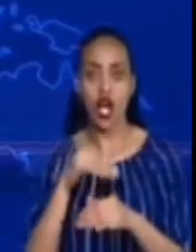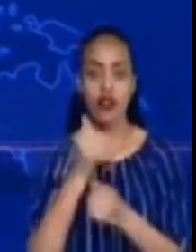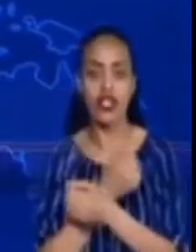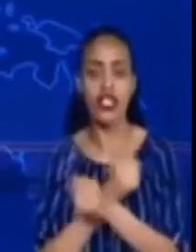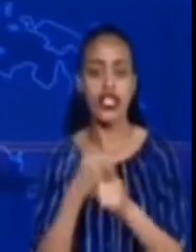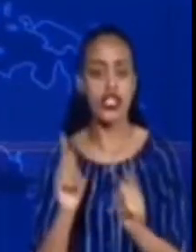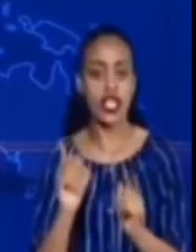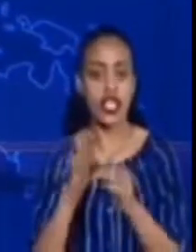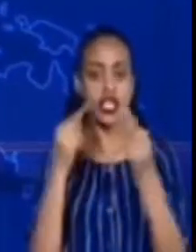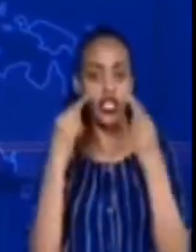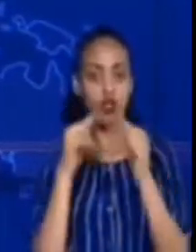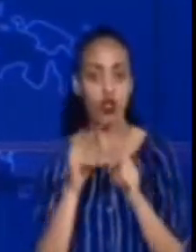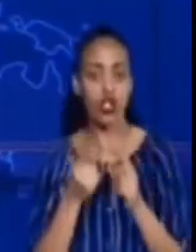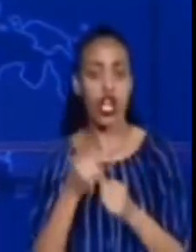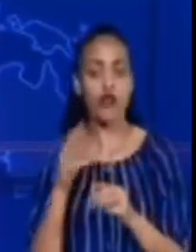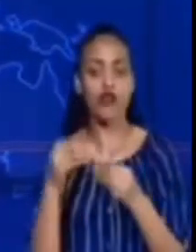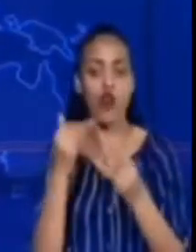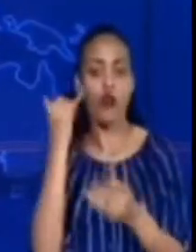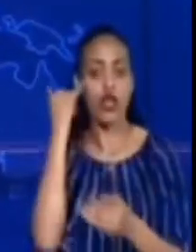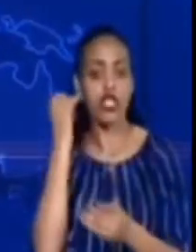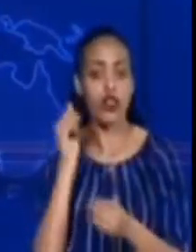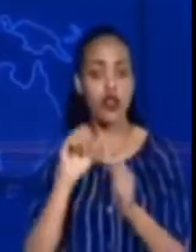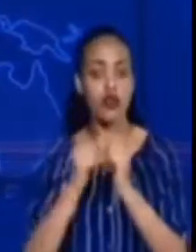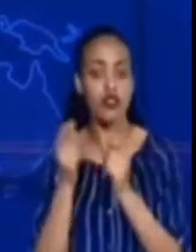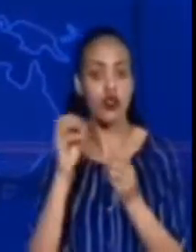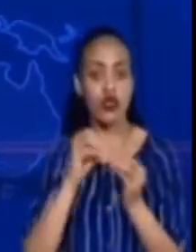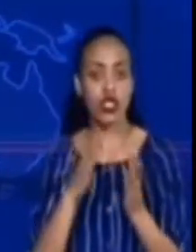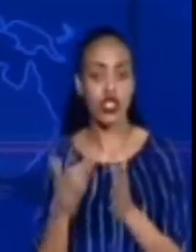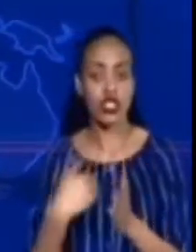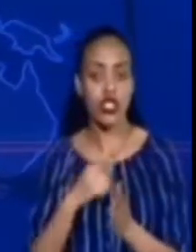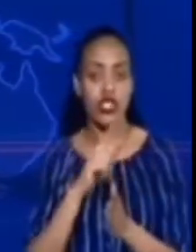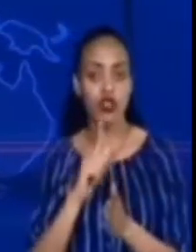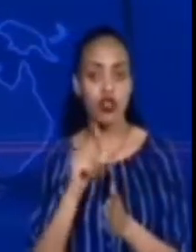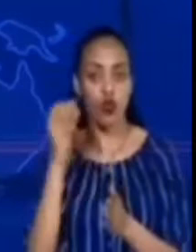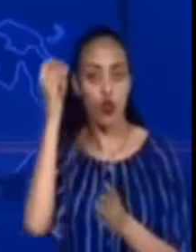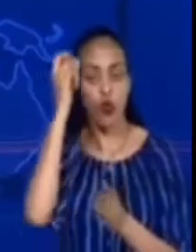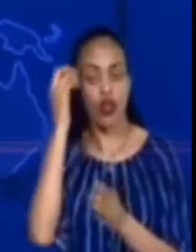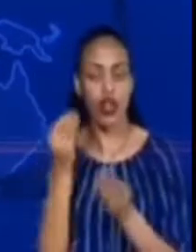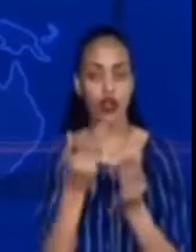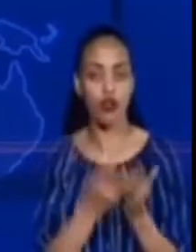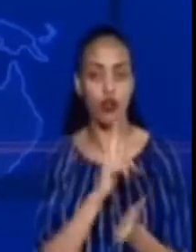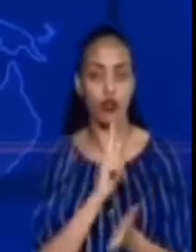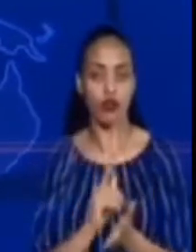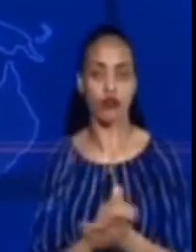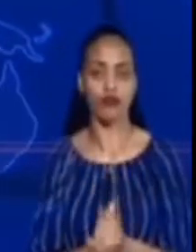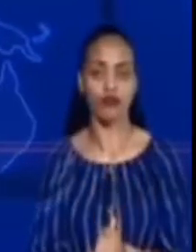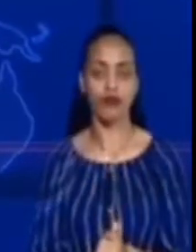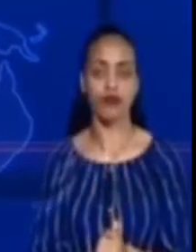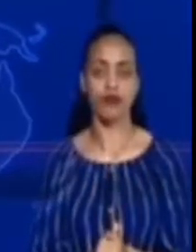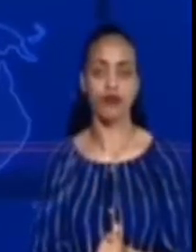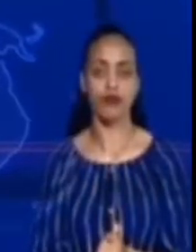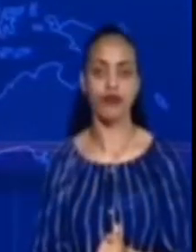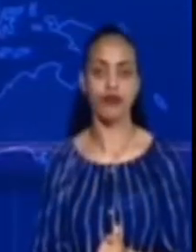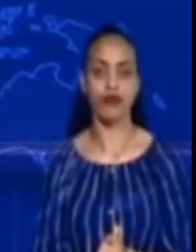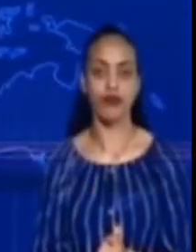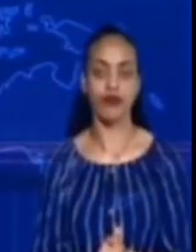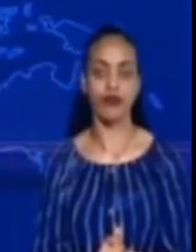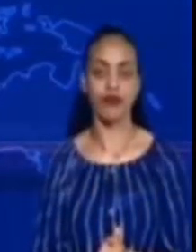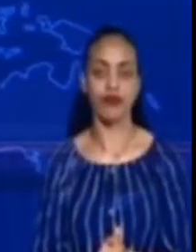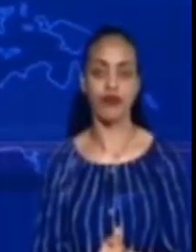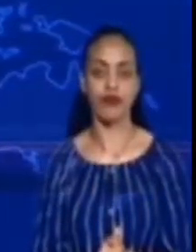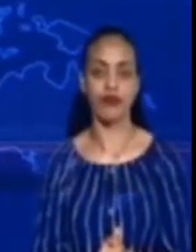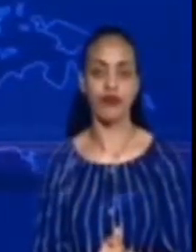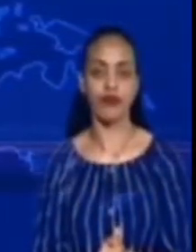አይተማ ሲጀመርሱ የኦርቶዶክስ መምህር ማለት ስሙት ወራነ ጣሊያንስ በከሉ ለጥረት ሃላን